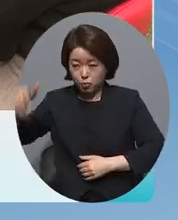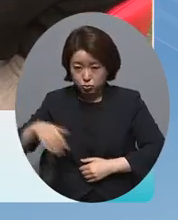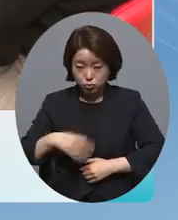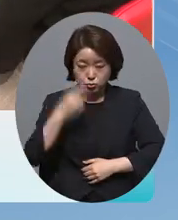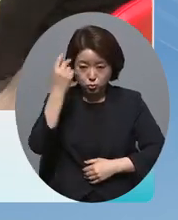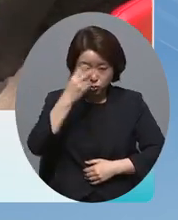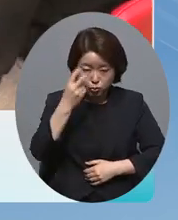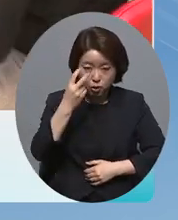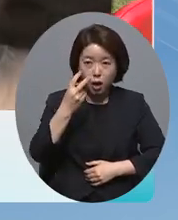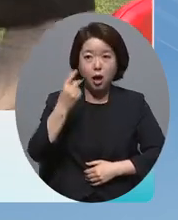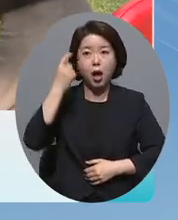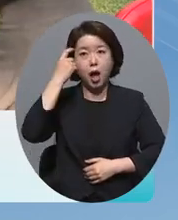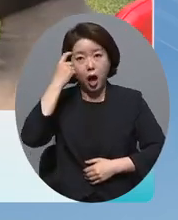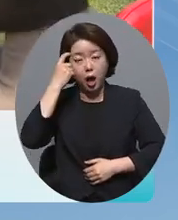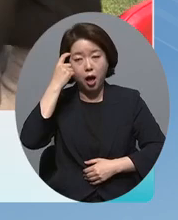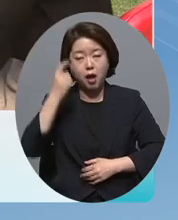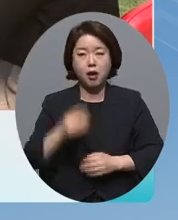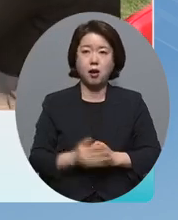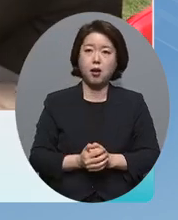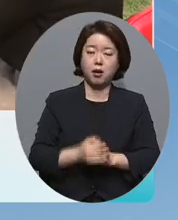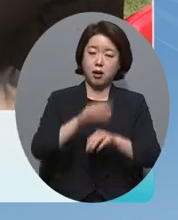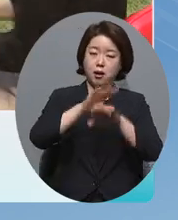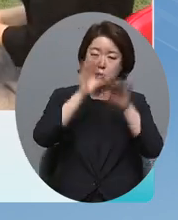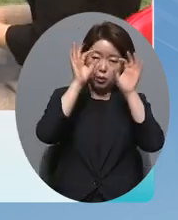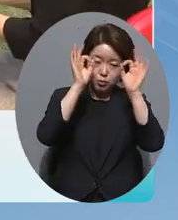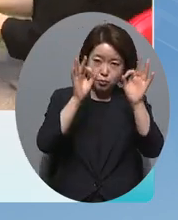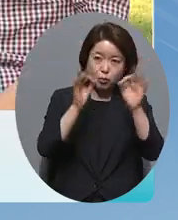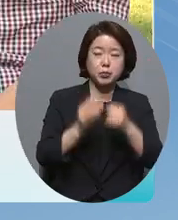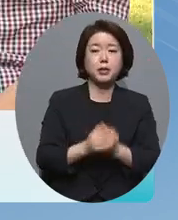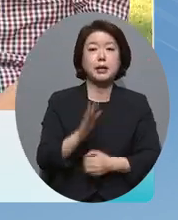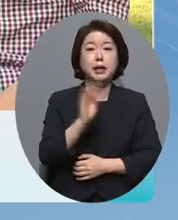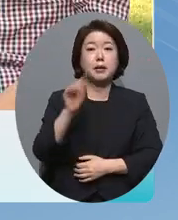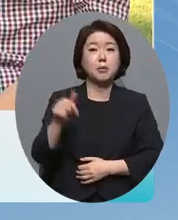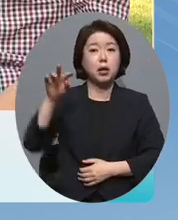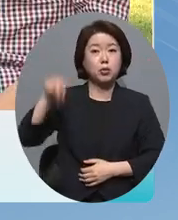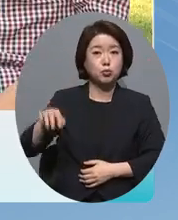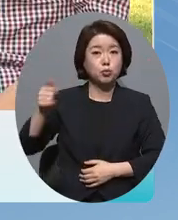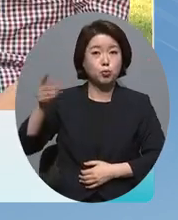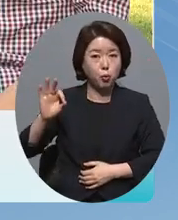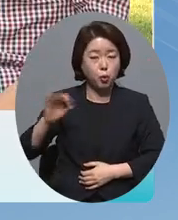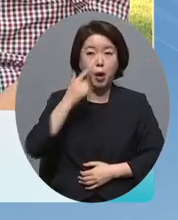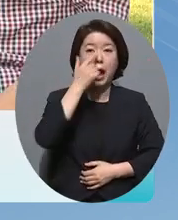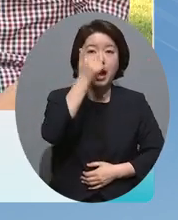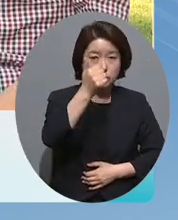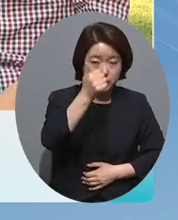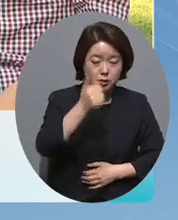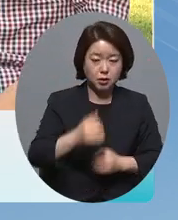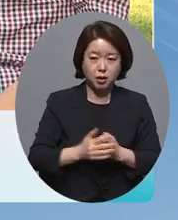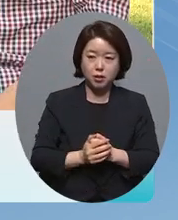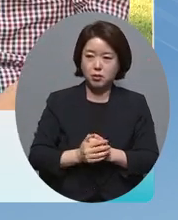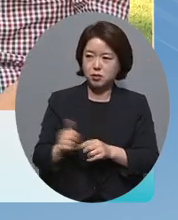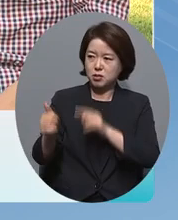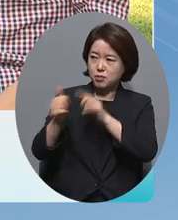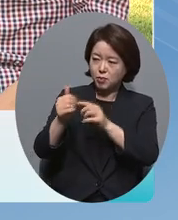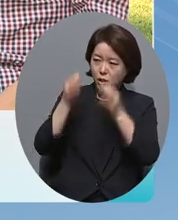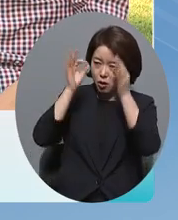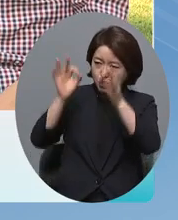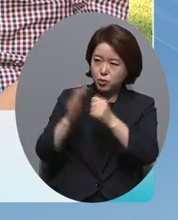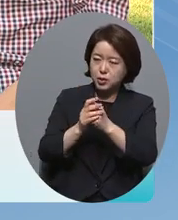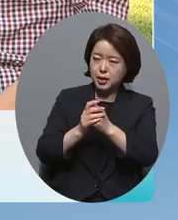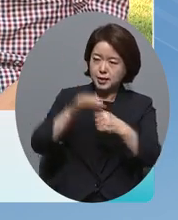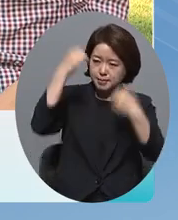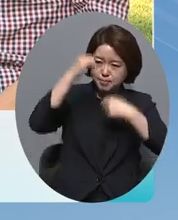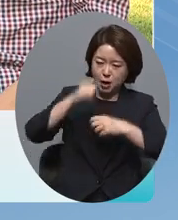했는데 지금 그 언론에 나오는 거를 보면 박수홍 씨의 부친이 박수홍 씨를 보자마자 발로